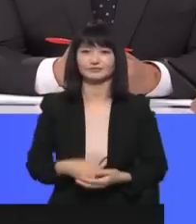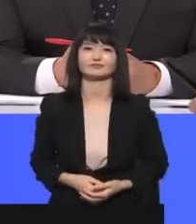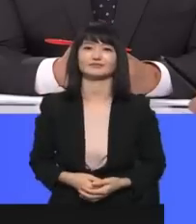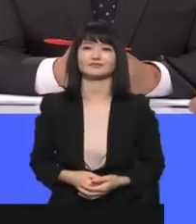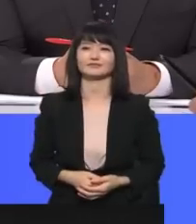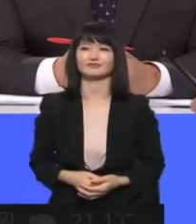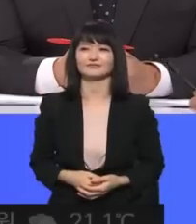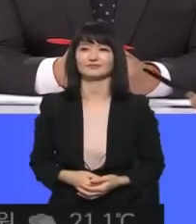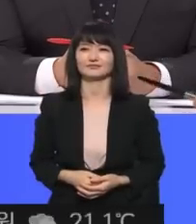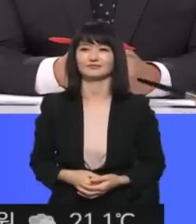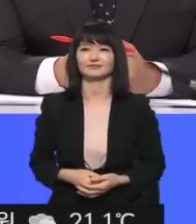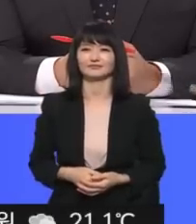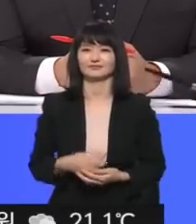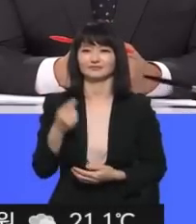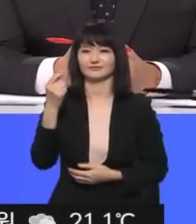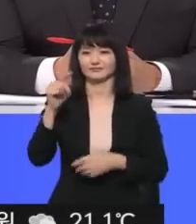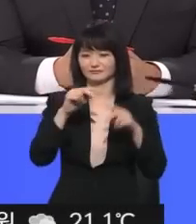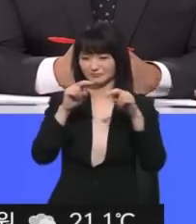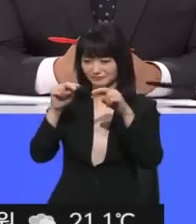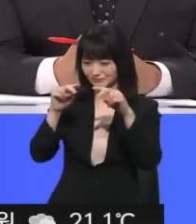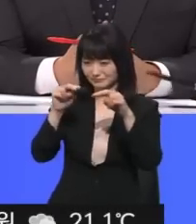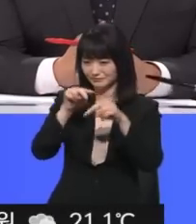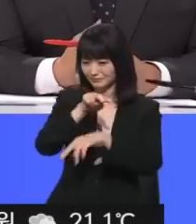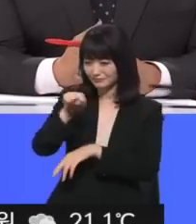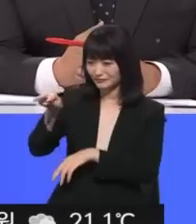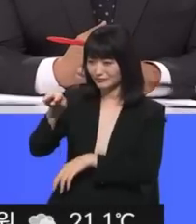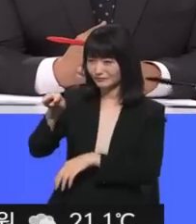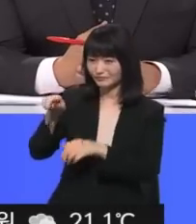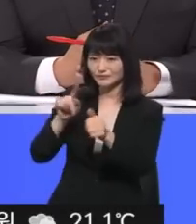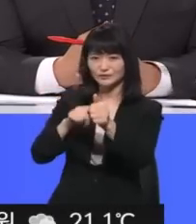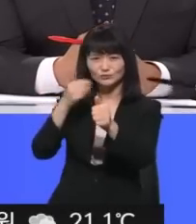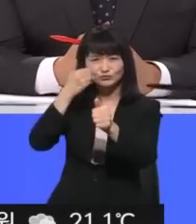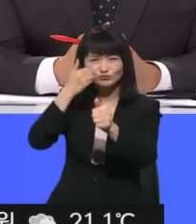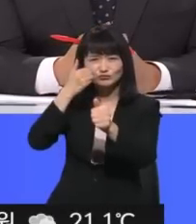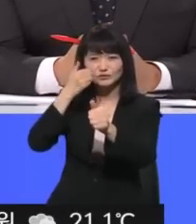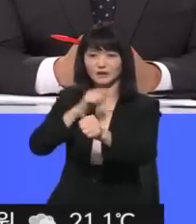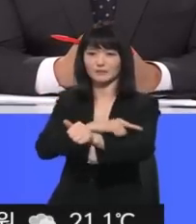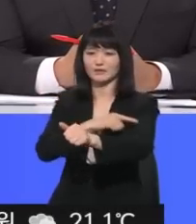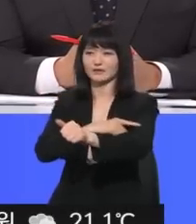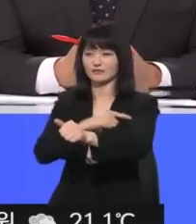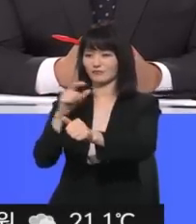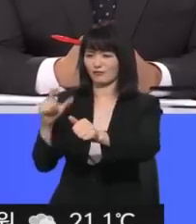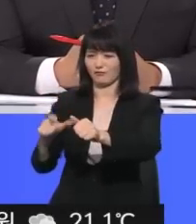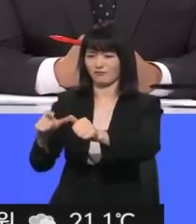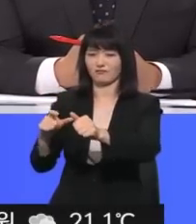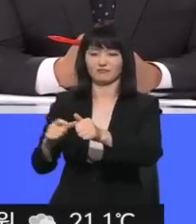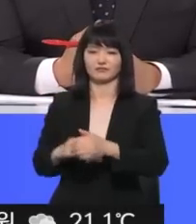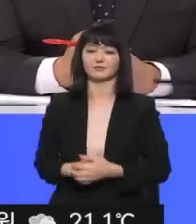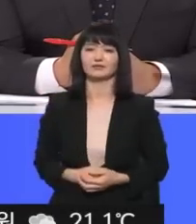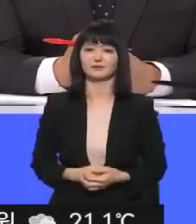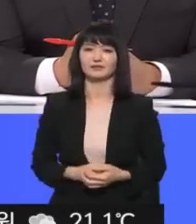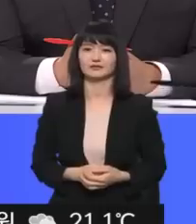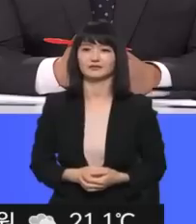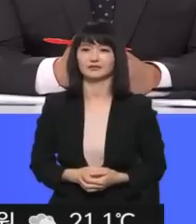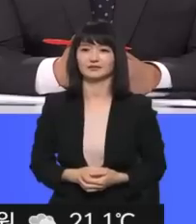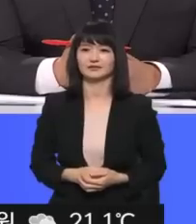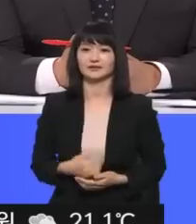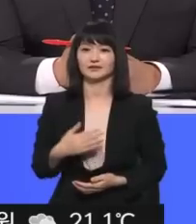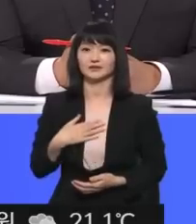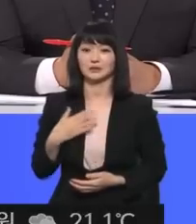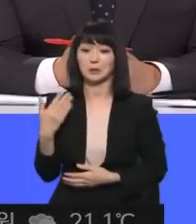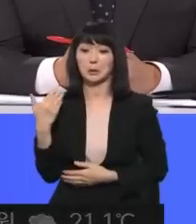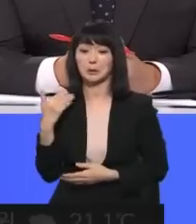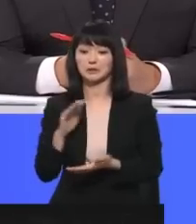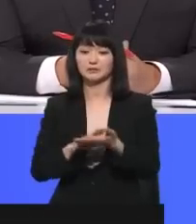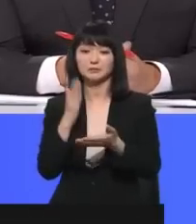썰전 다 해보고 적응 대체 누구냐 팔림 정 쓰겠다 그렇게 해서 소리가 이래 짠 아 네 저도 분장이 잡고 살짝 만져